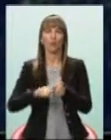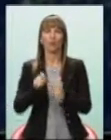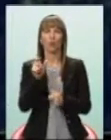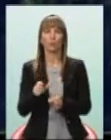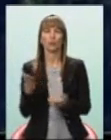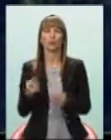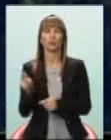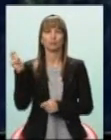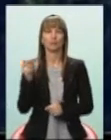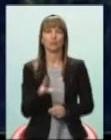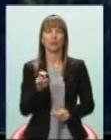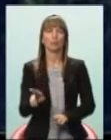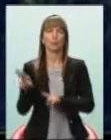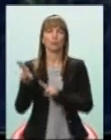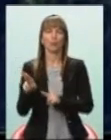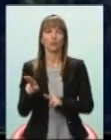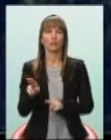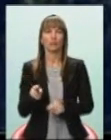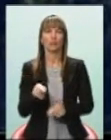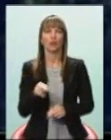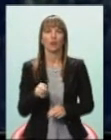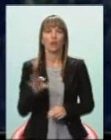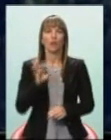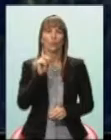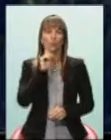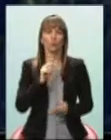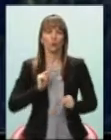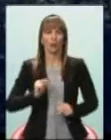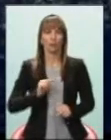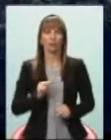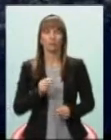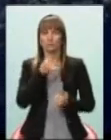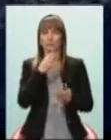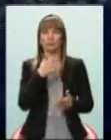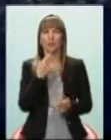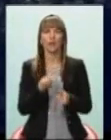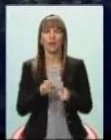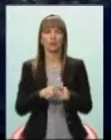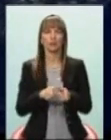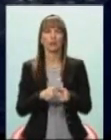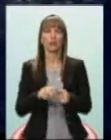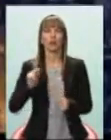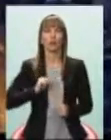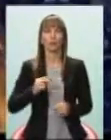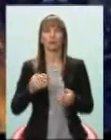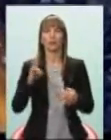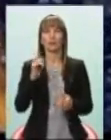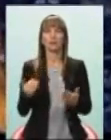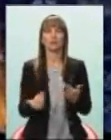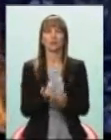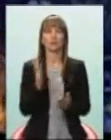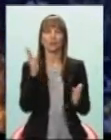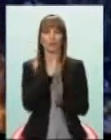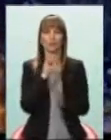полювання. Про комфорт у роботі єгеря не може бути і мови. Це робота в основному на лоні природи та свіжому повітрі.